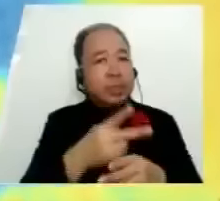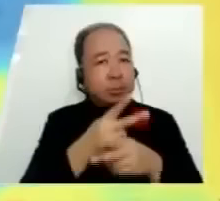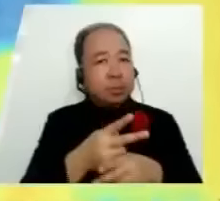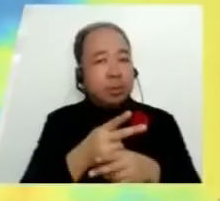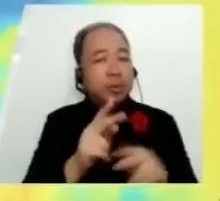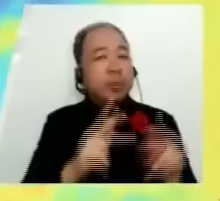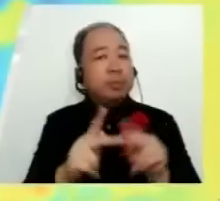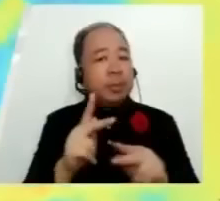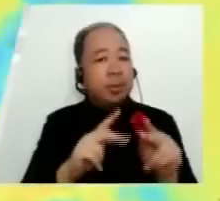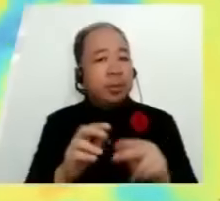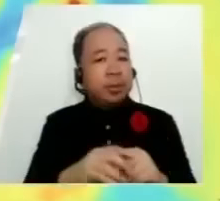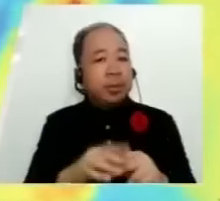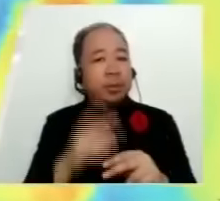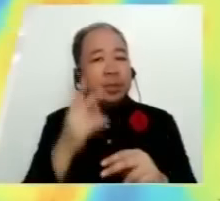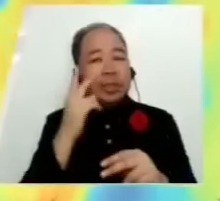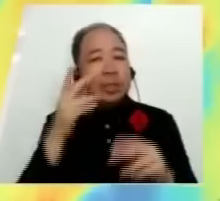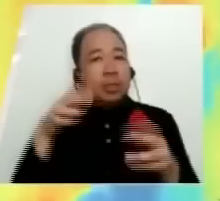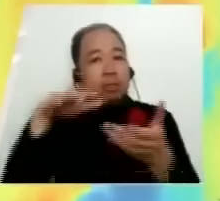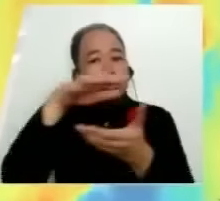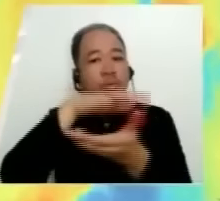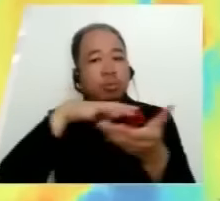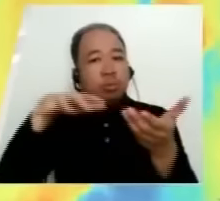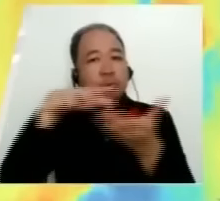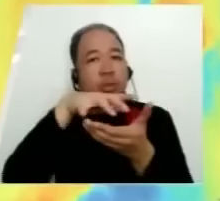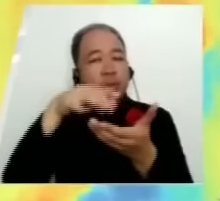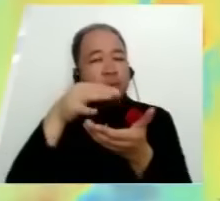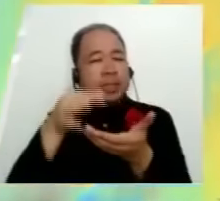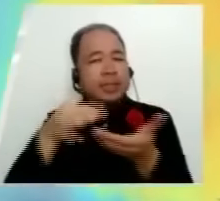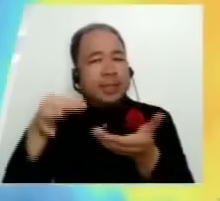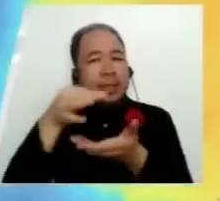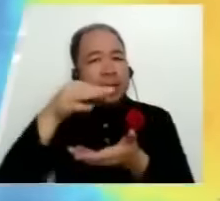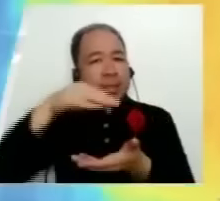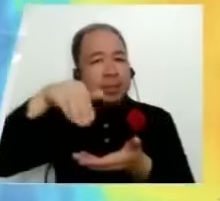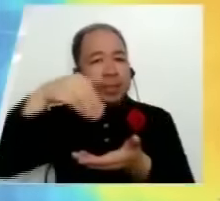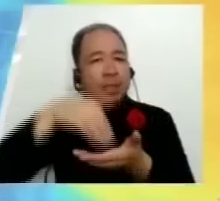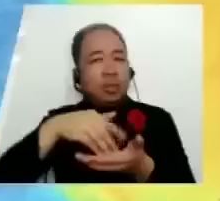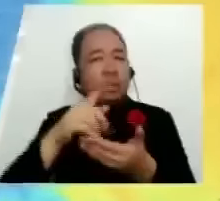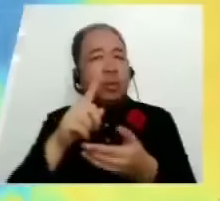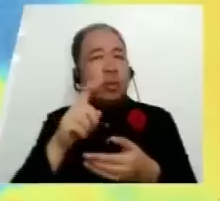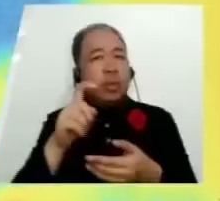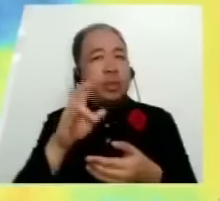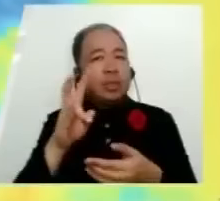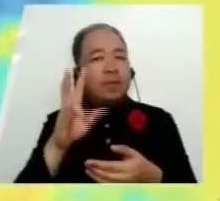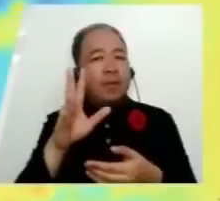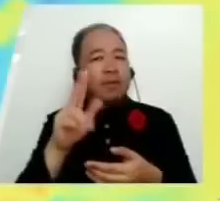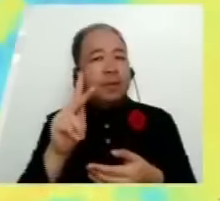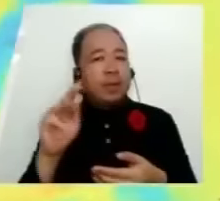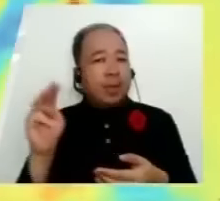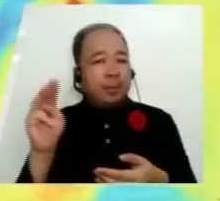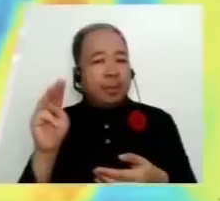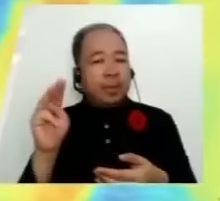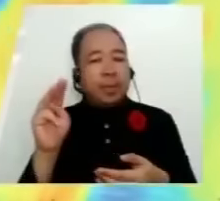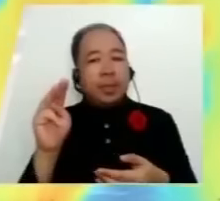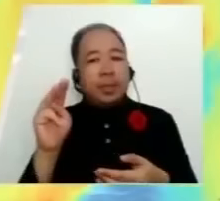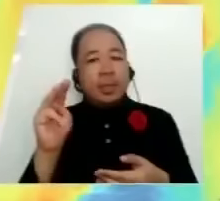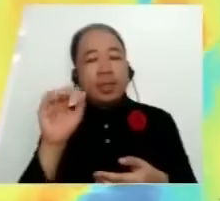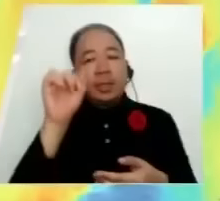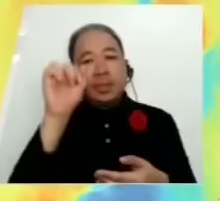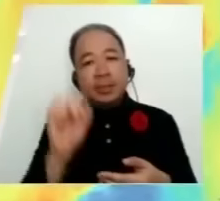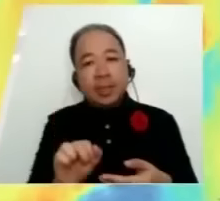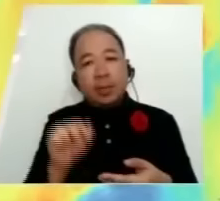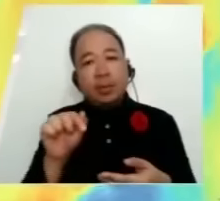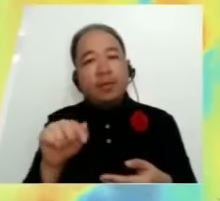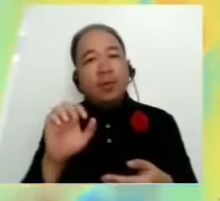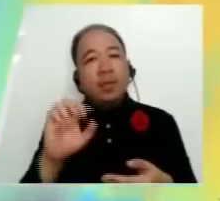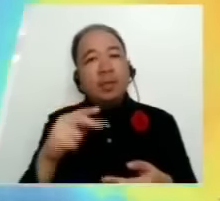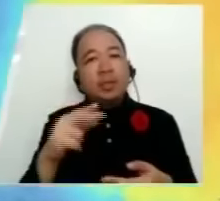nakita po ang sentro nitong severe tropical storm Christine sa layong 175 kilometers silangan po yan ng Etchage,